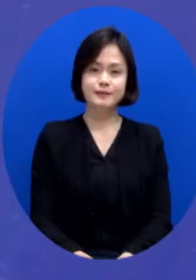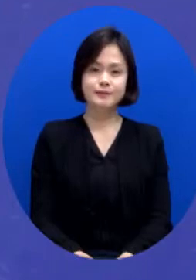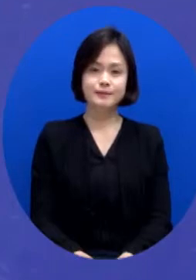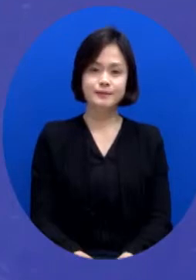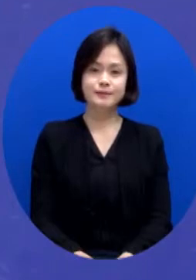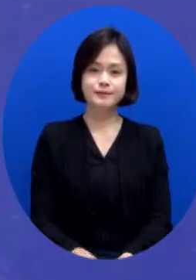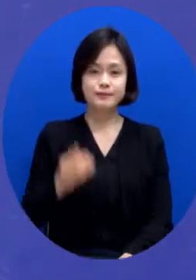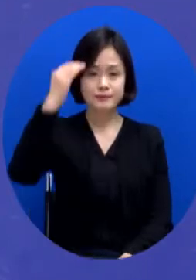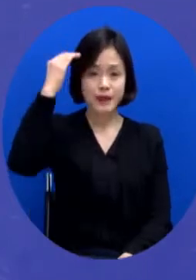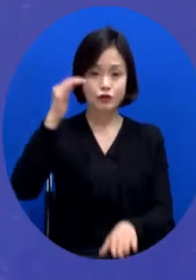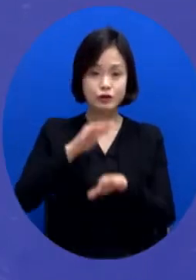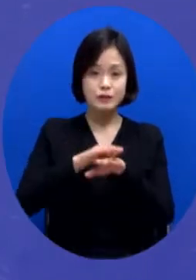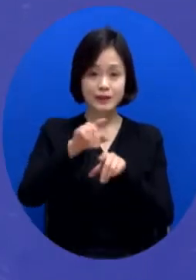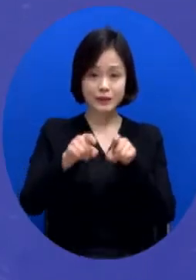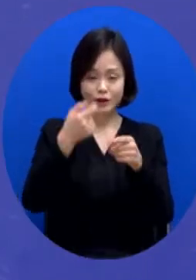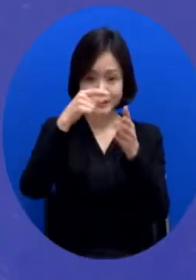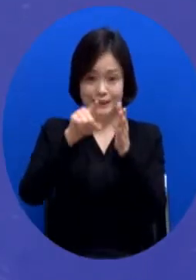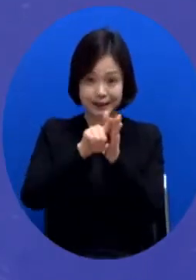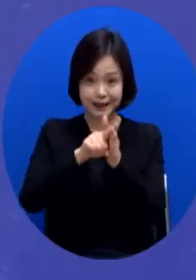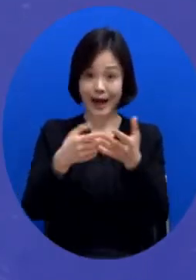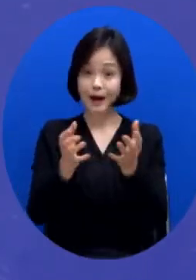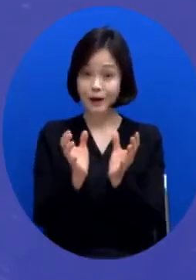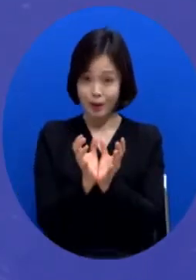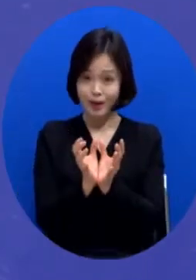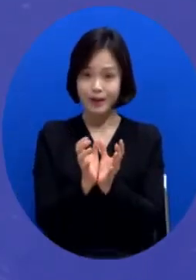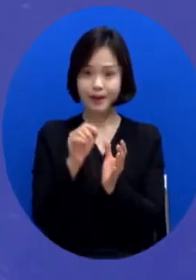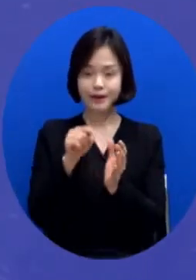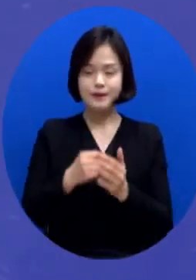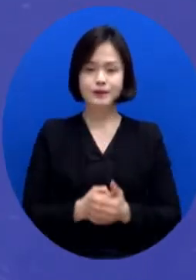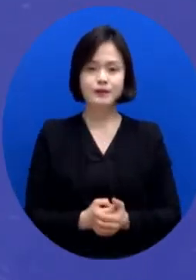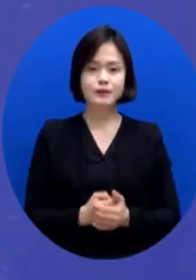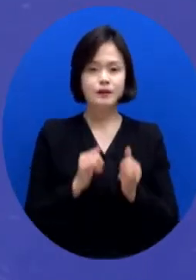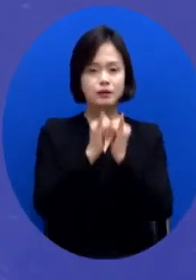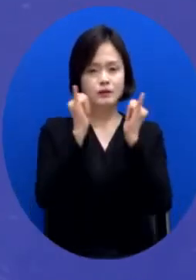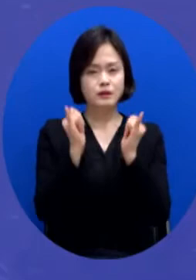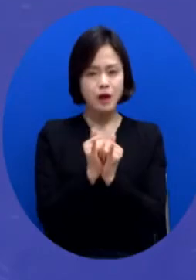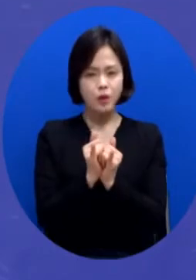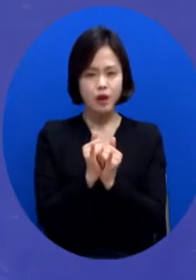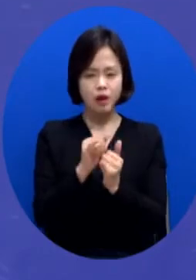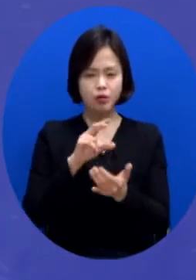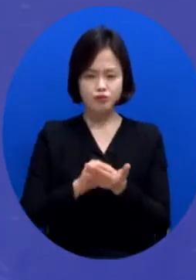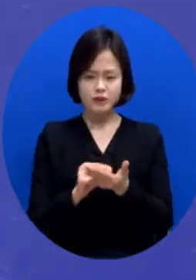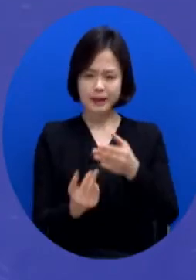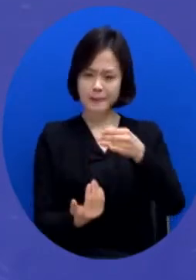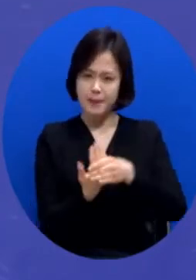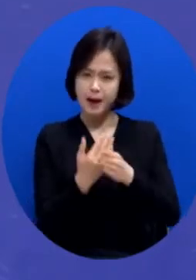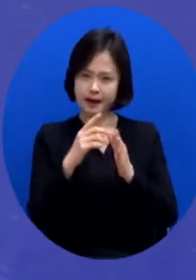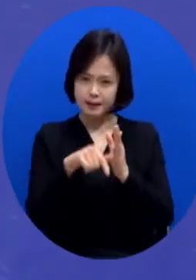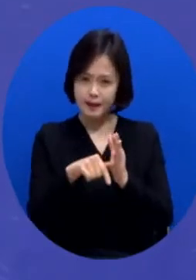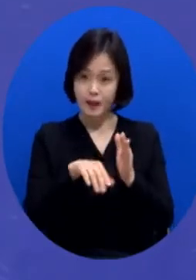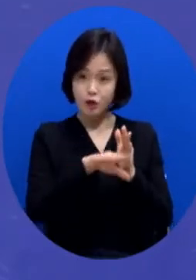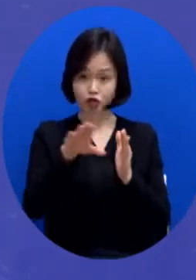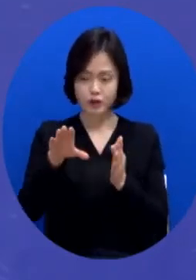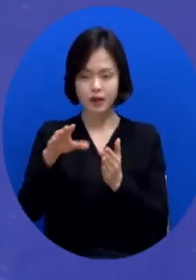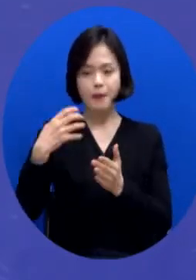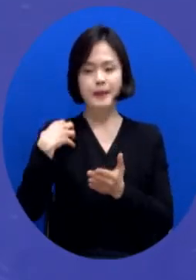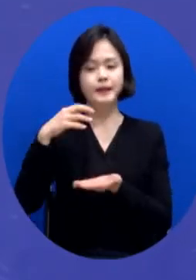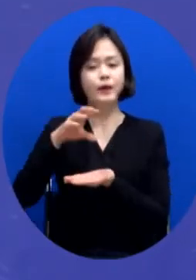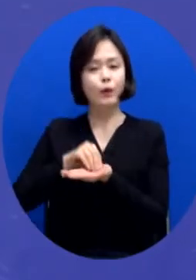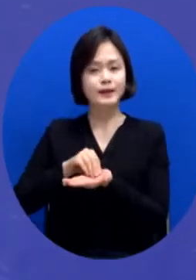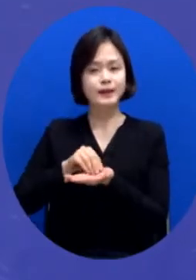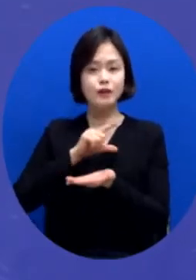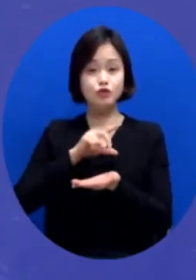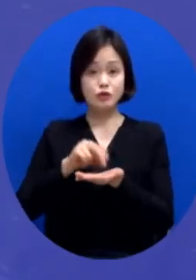한국 실천신학 회가 사회적 재앙 과 미기 상황에서의 교회와 실천 신학의 과제 를 주제로 79 회